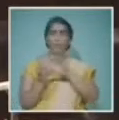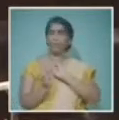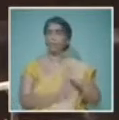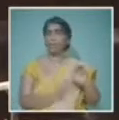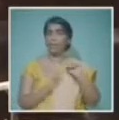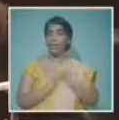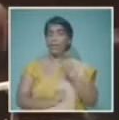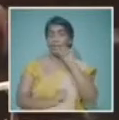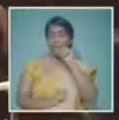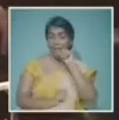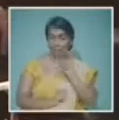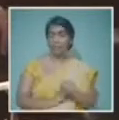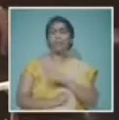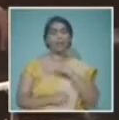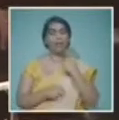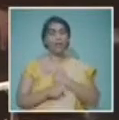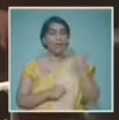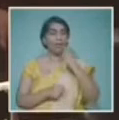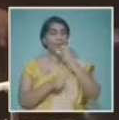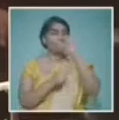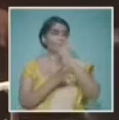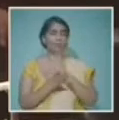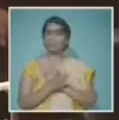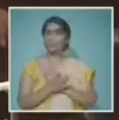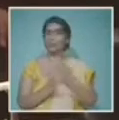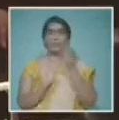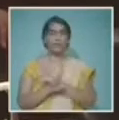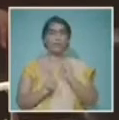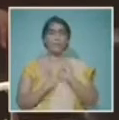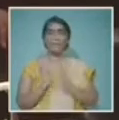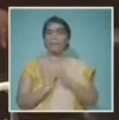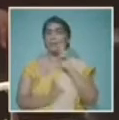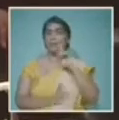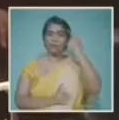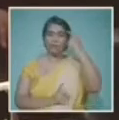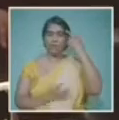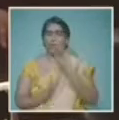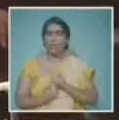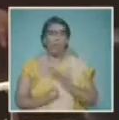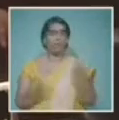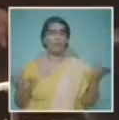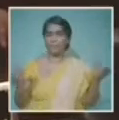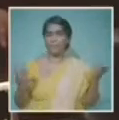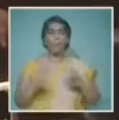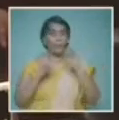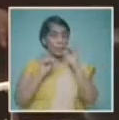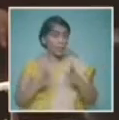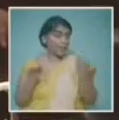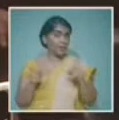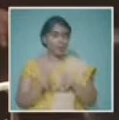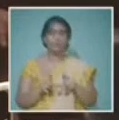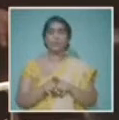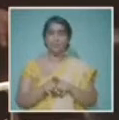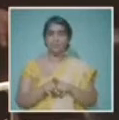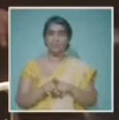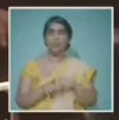මොකද ඇත්තම එදත් නව ආණ්ඩුක්‍රම ව්‍යවස්ථාව පිළිබඳව ඒ වෙලාවේ අගමැති රනිල් වික්‍රමසිංහට එම උවමනාවක් තිබුණේ නැහැ එහෙම නැත්නම් ගරු නියෝජ්‍ය